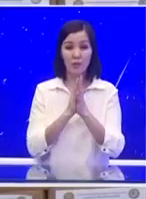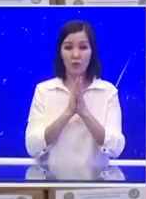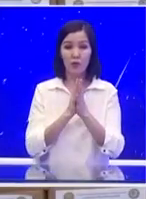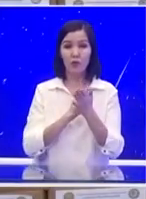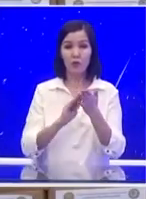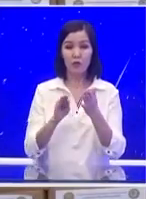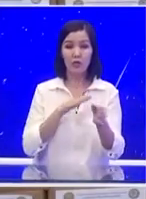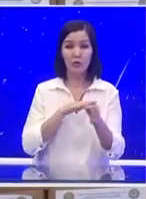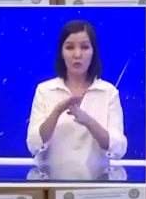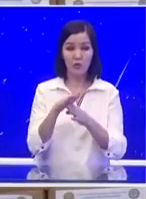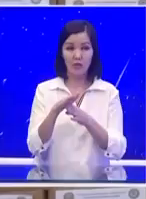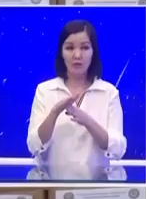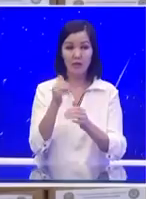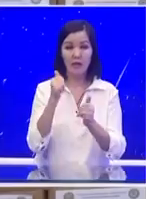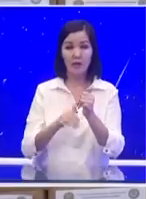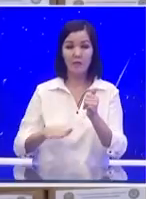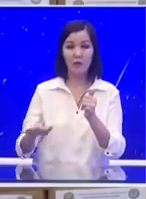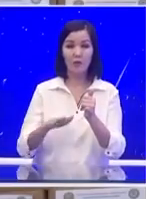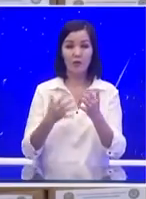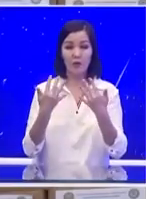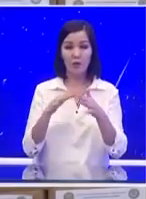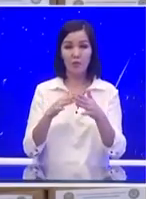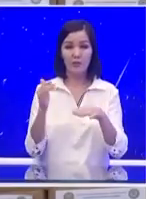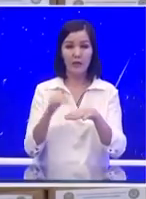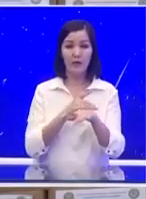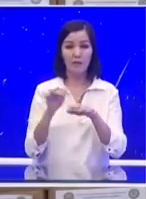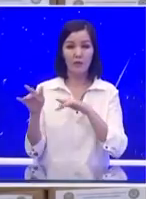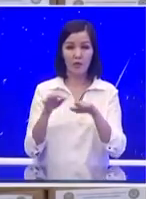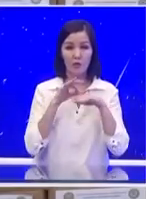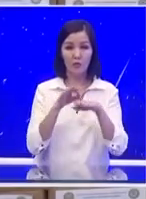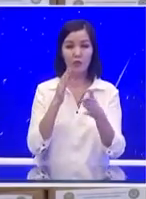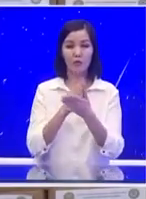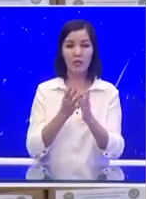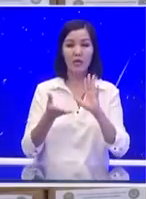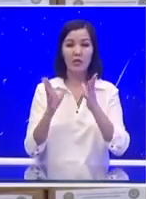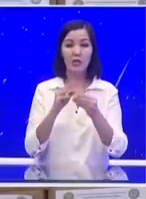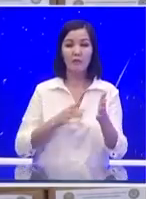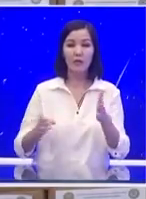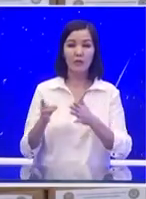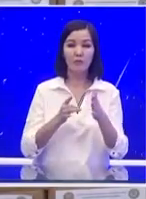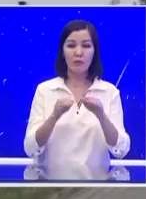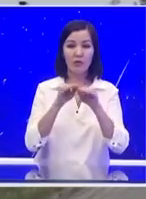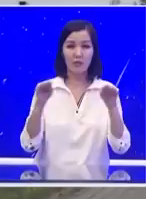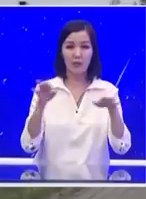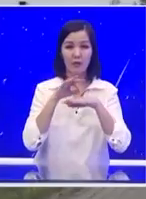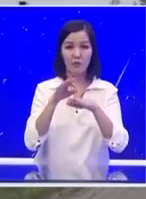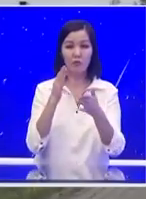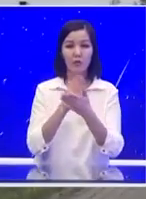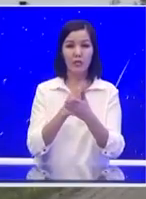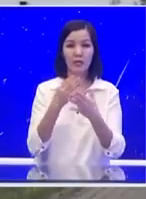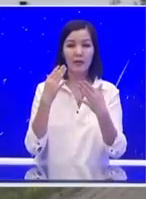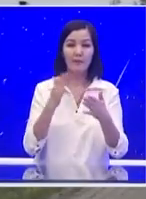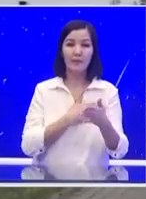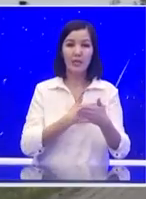қанағаттандыру үшін әрбір ауданымызда, әрбір ауылымызда осындай қайырымдылық шаралар жүріп жатыр. Бұл жалпы республикалық деңгейде жүріп жатқан. Еріктілер